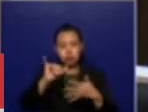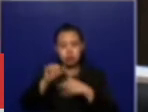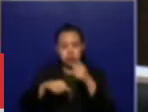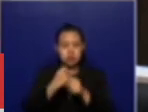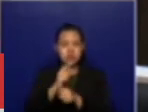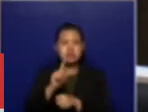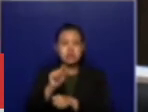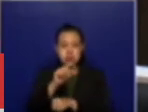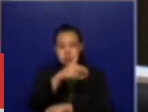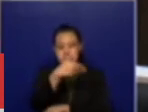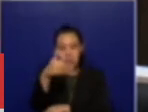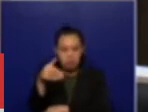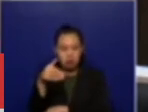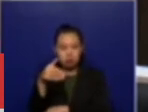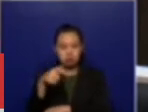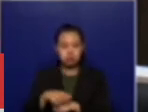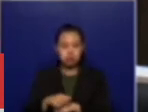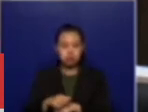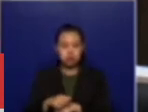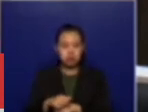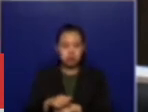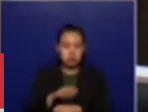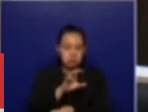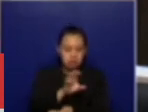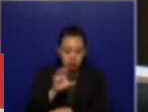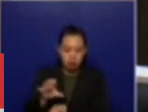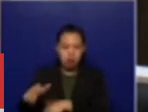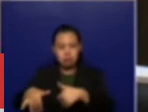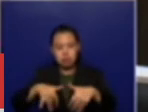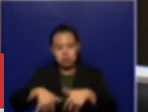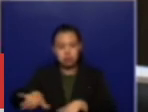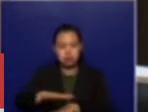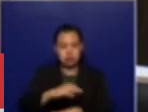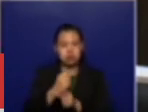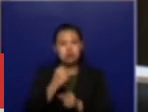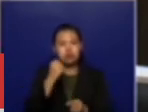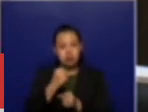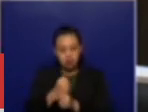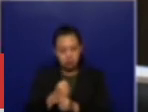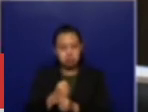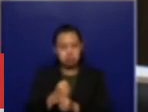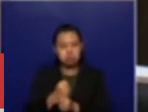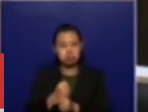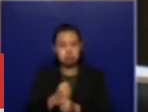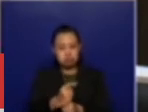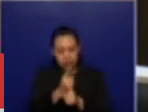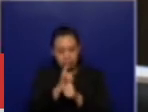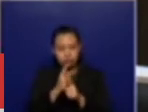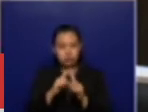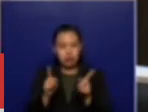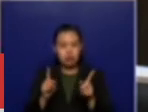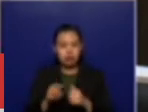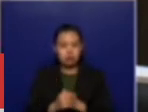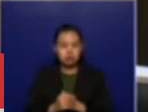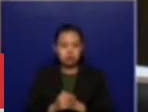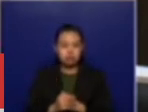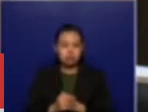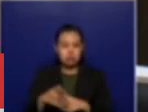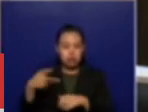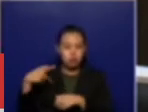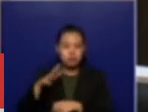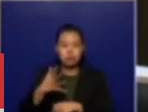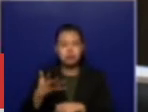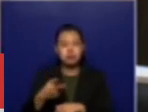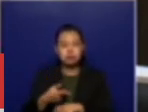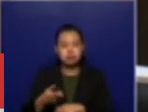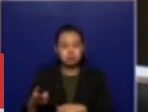ให้ทุกคนในประเทศนี้เขาปฏิบัติตามแต่มันเป็นยุทธศาสตร์ที่ใช้ประโยชน์อันใดไม่ได้เลยครับเอาแค่